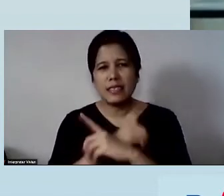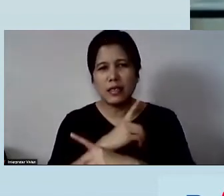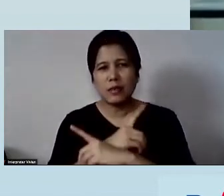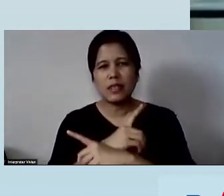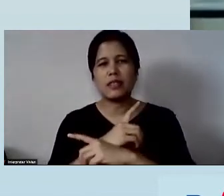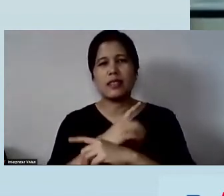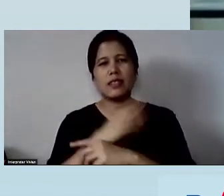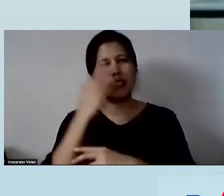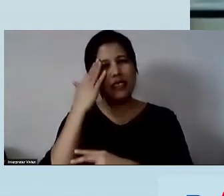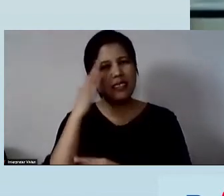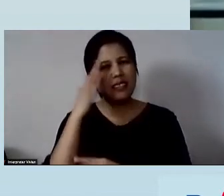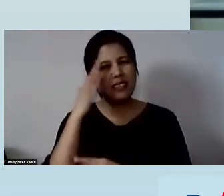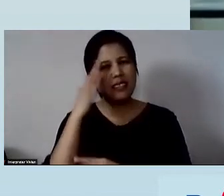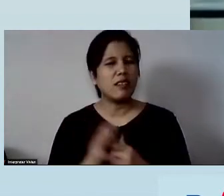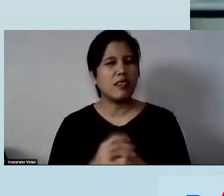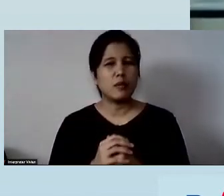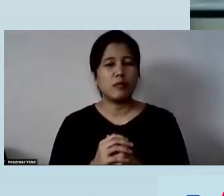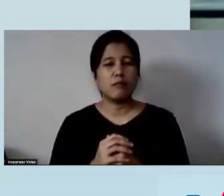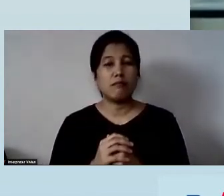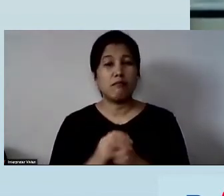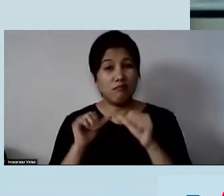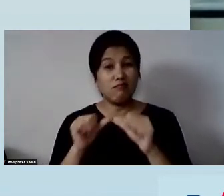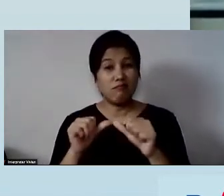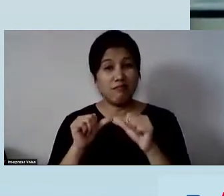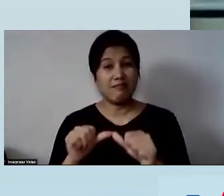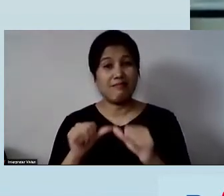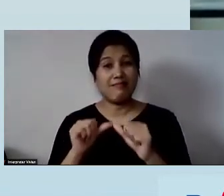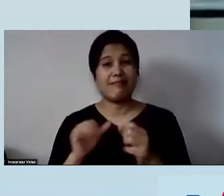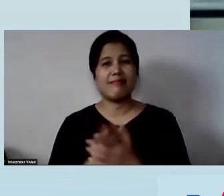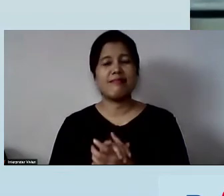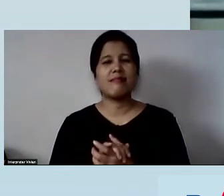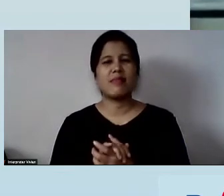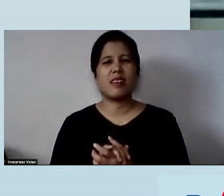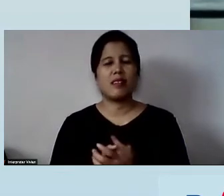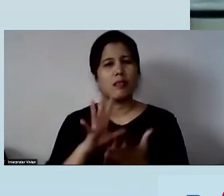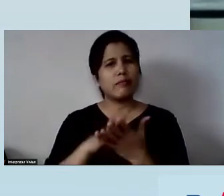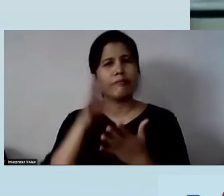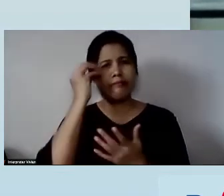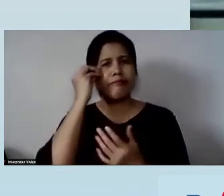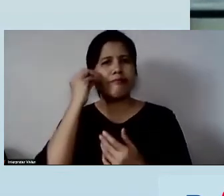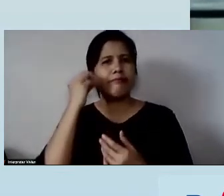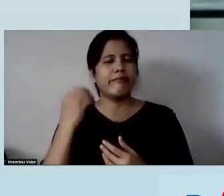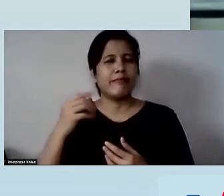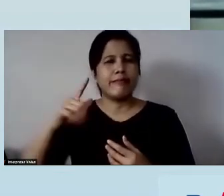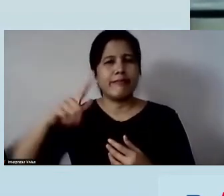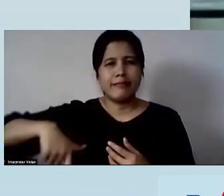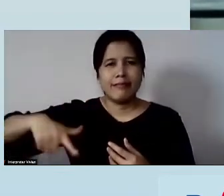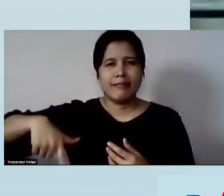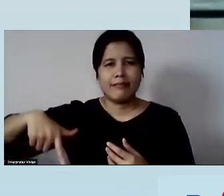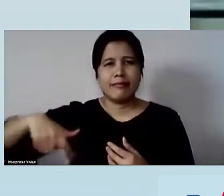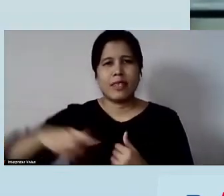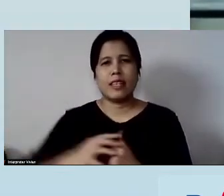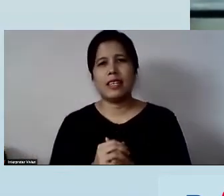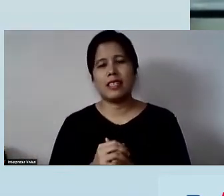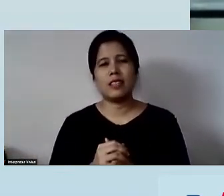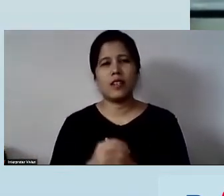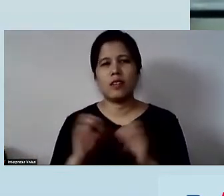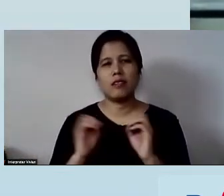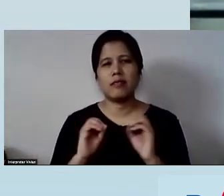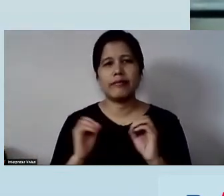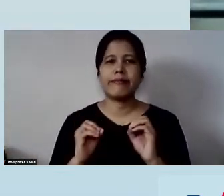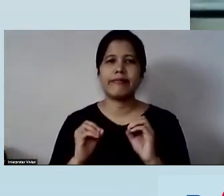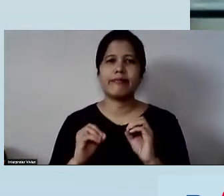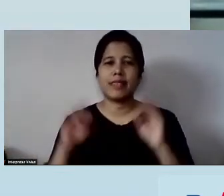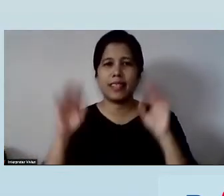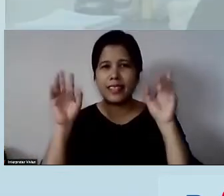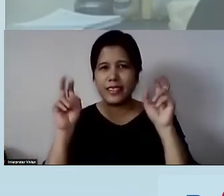hindi ko alam na inintimit na pala. Nalaman ko lang yan lately. Kaya sabi ko, wala yata katapusan itong mga issues na ito na pinapato